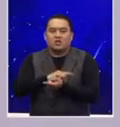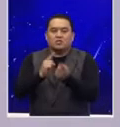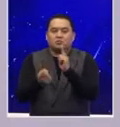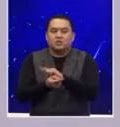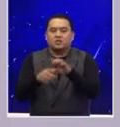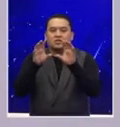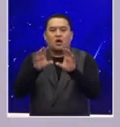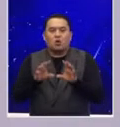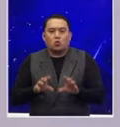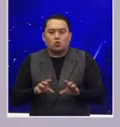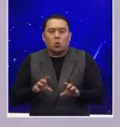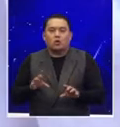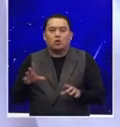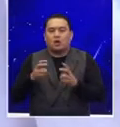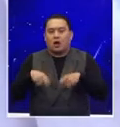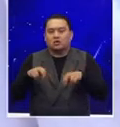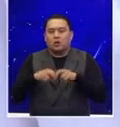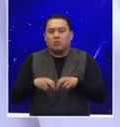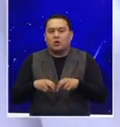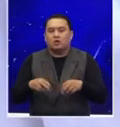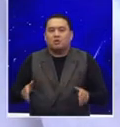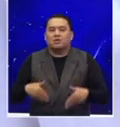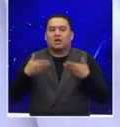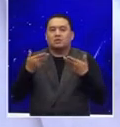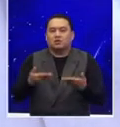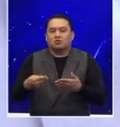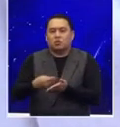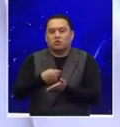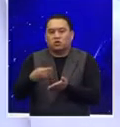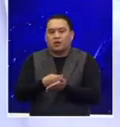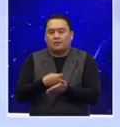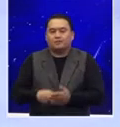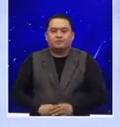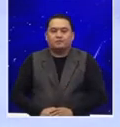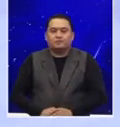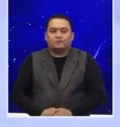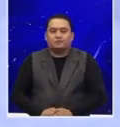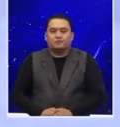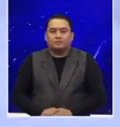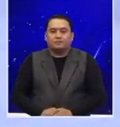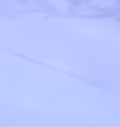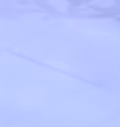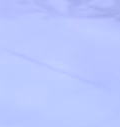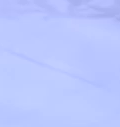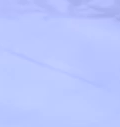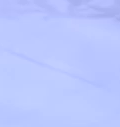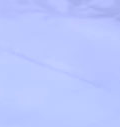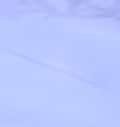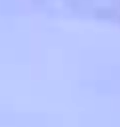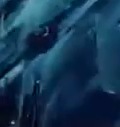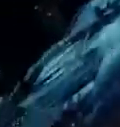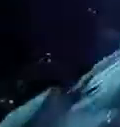в законодательство. Кроме того, рассматриваются пути предоставления субсидий. Аделя Кжаркенова, Ербол Атантелов, телеканал